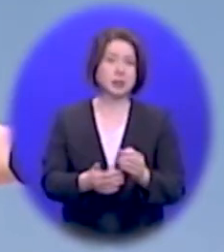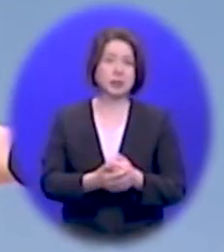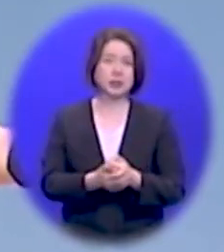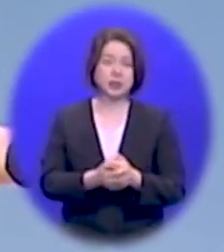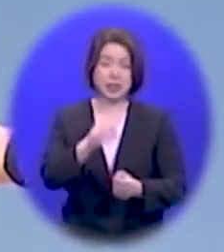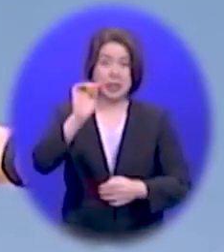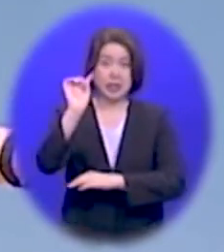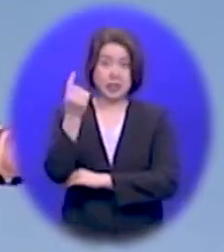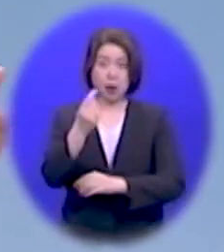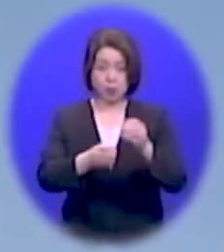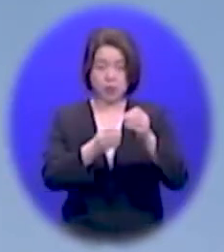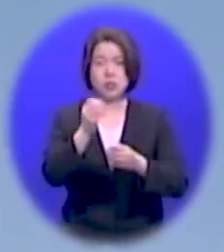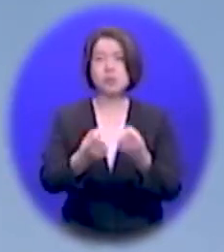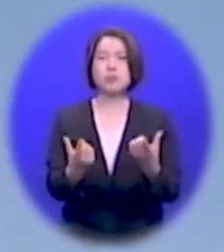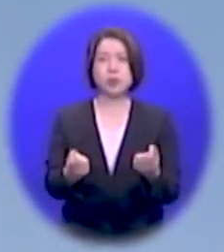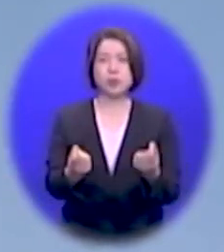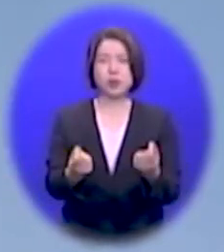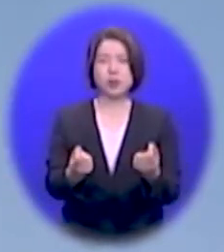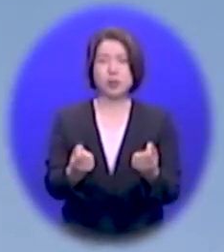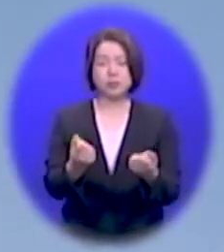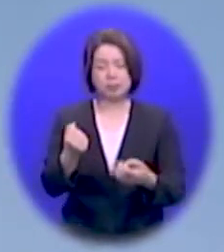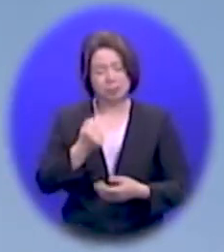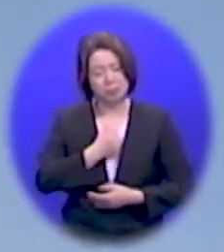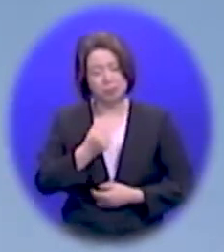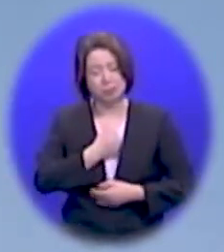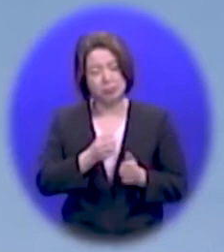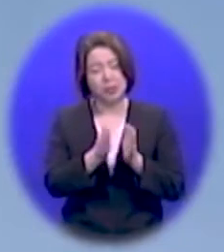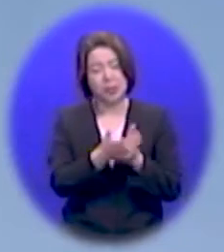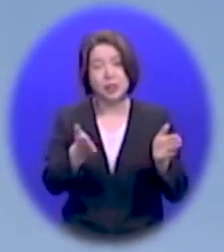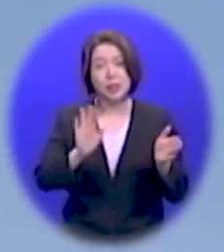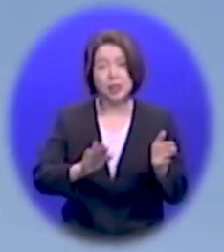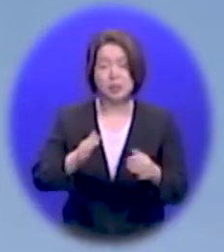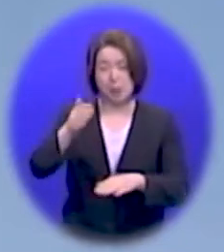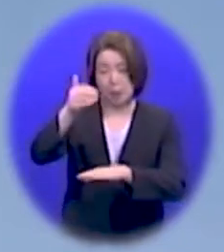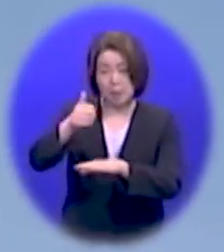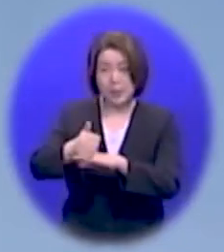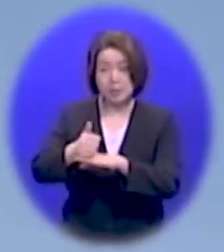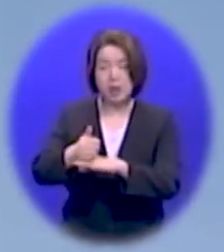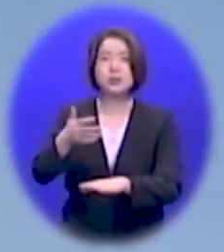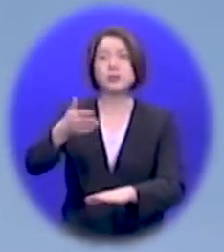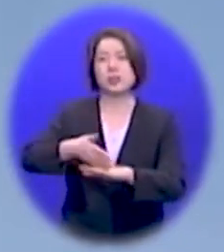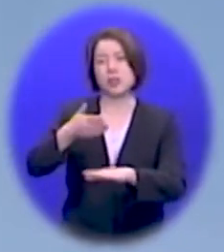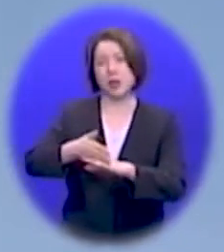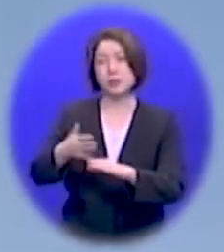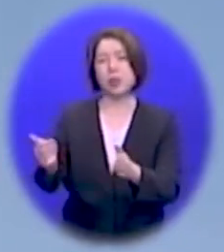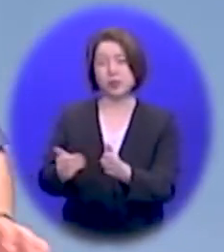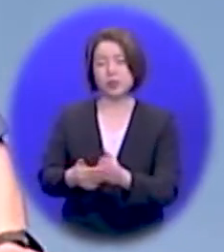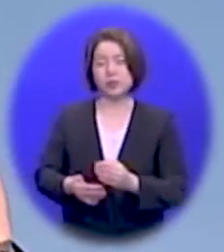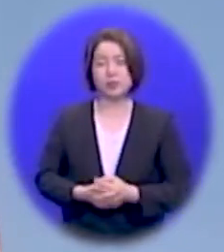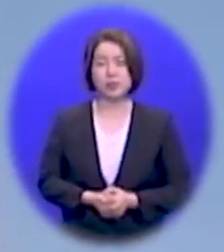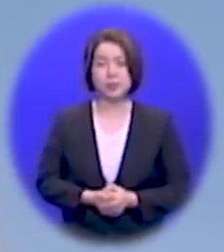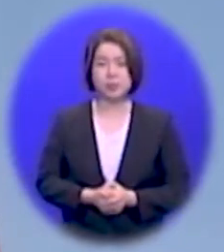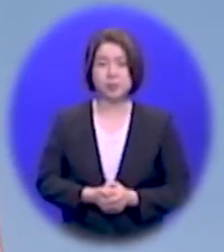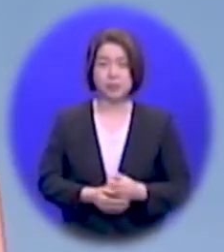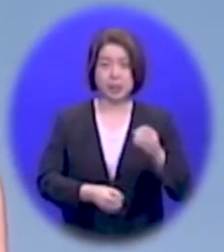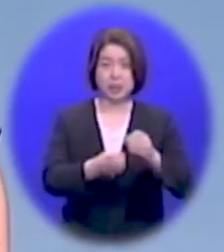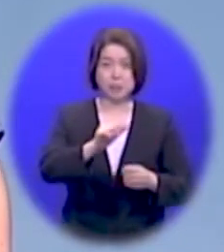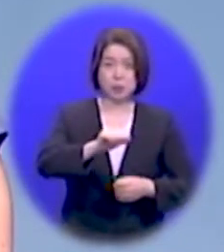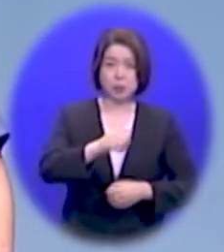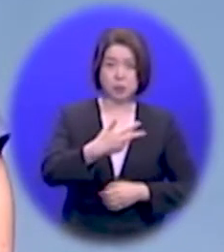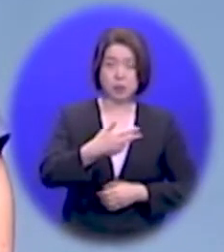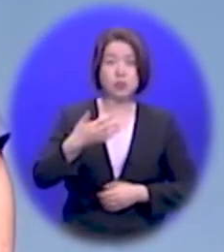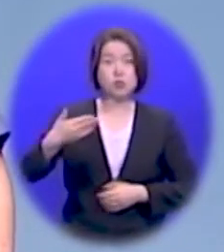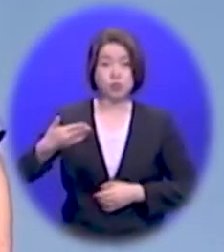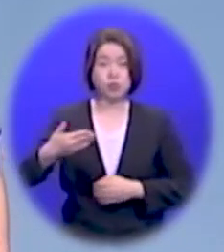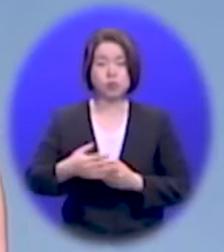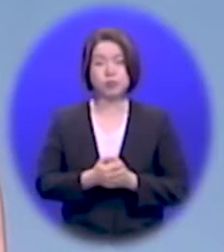그렇습니다 하여튼 탄식으로 시작했다가 끝에는 감사로 끝납니다 시편 57편 구절입니다